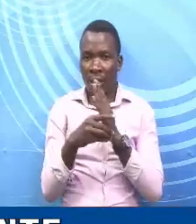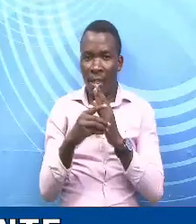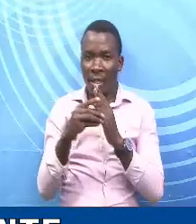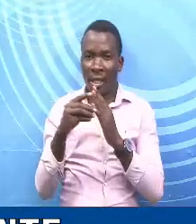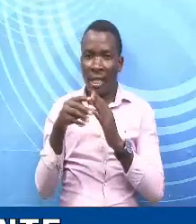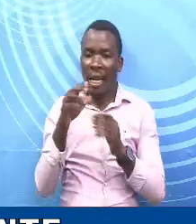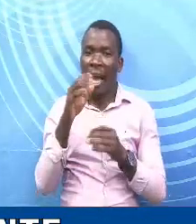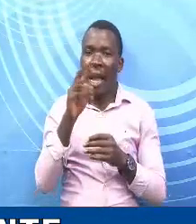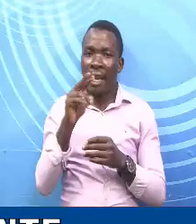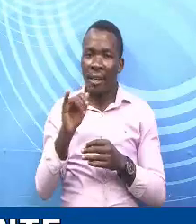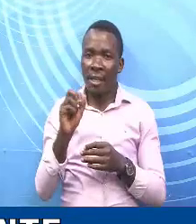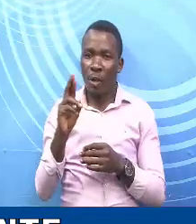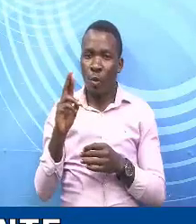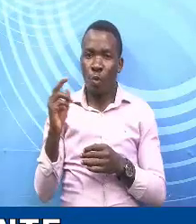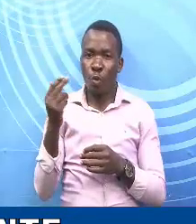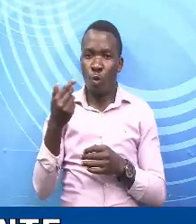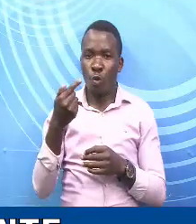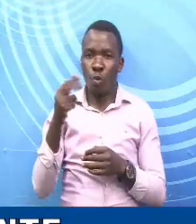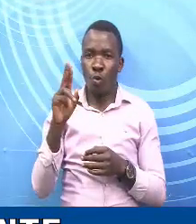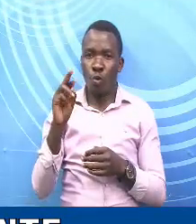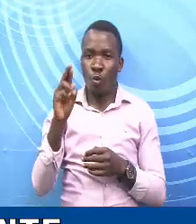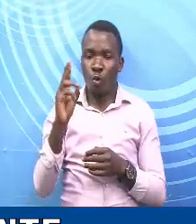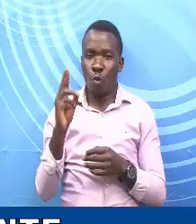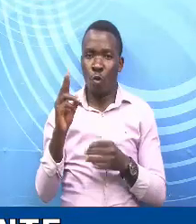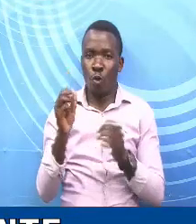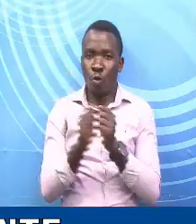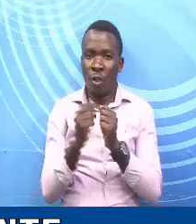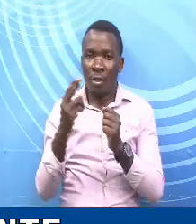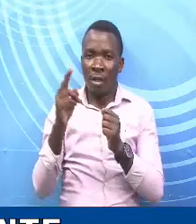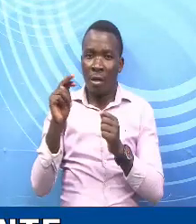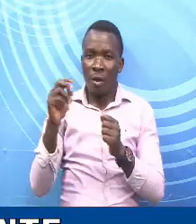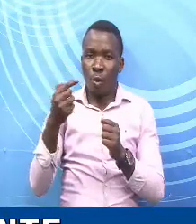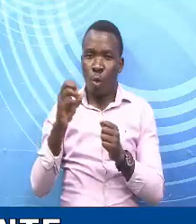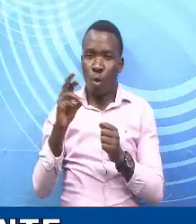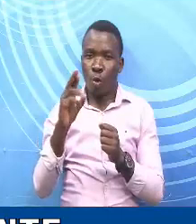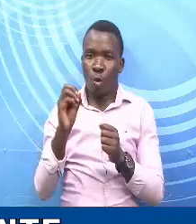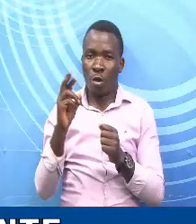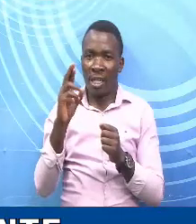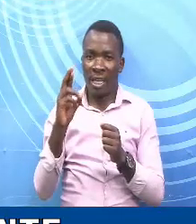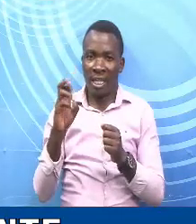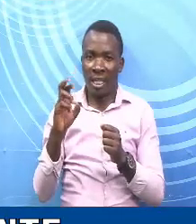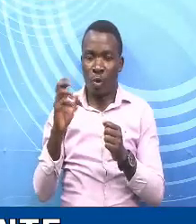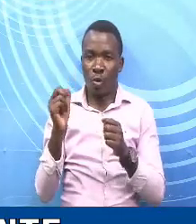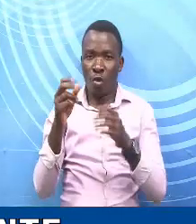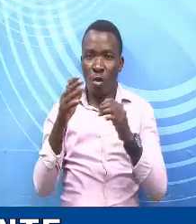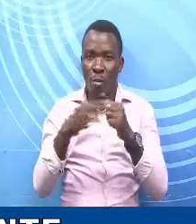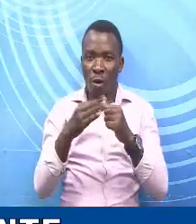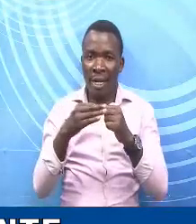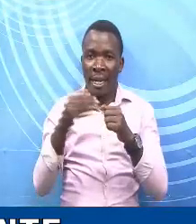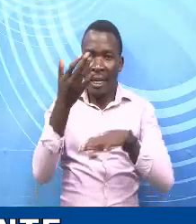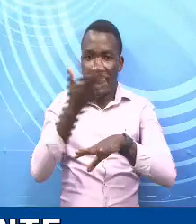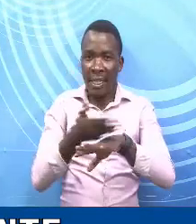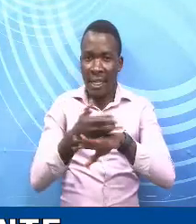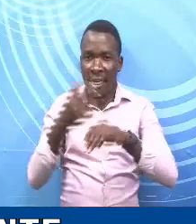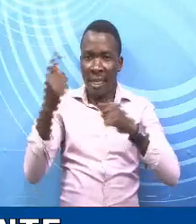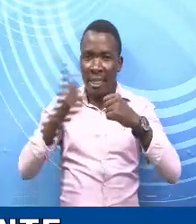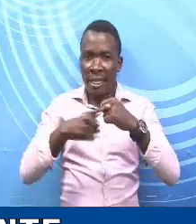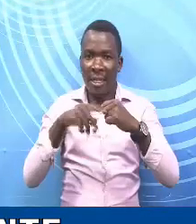ka Nyaruguru 12 bo mu karere ka Ngororero 8 bo mu karere ka Karongi 6 bo mu karere ka